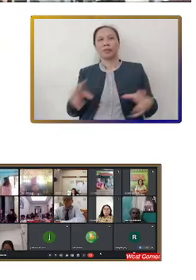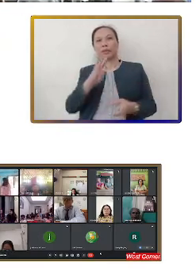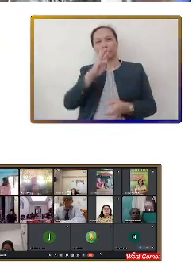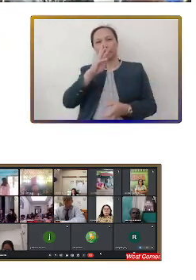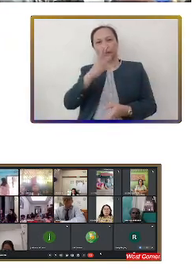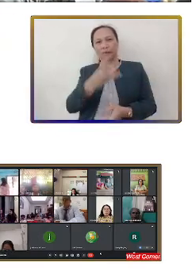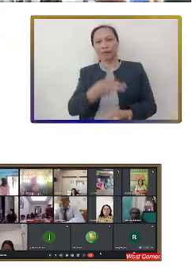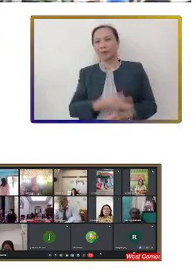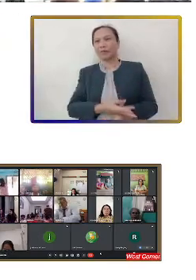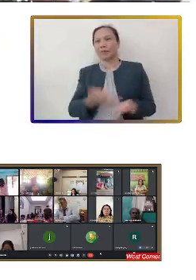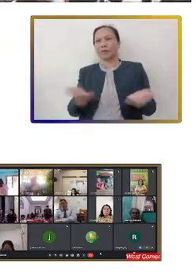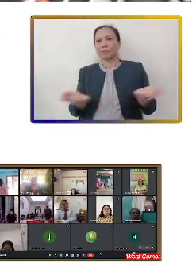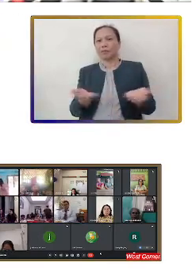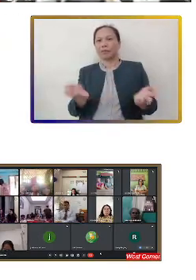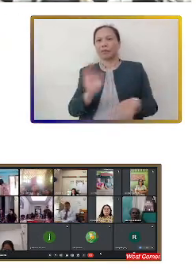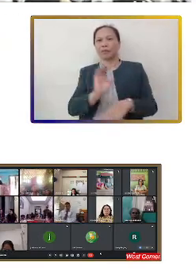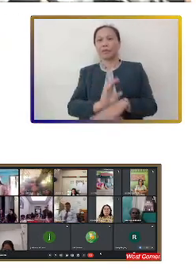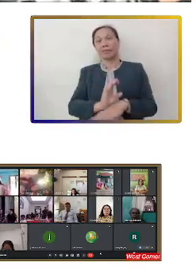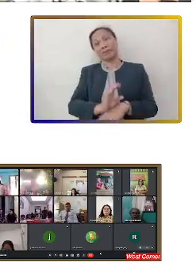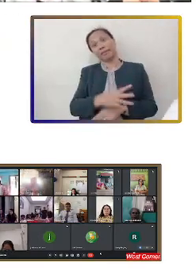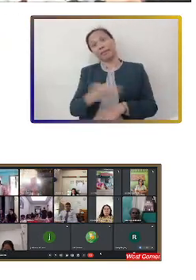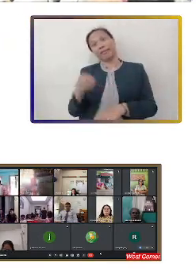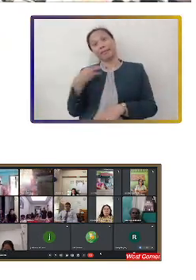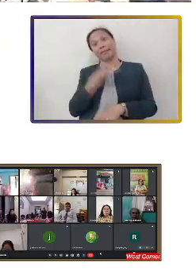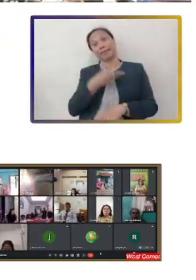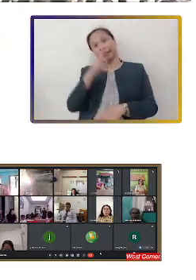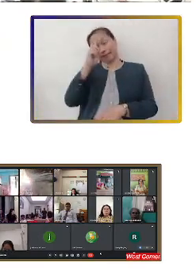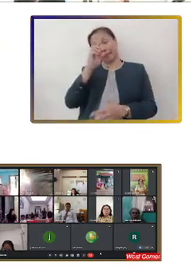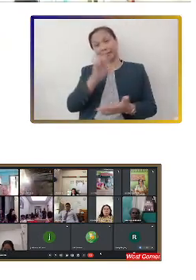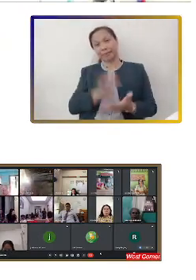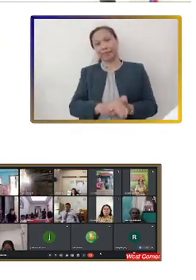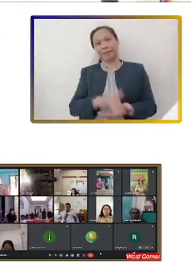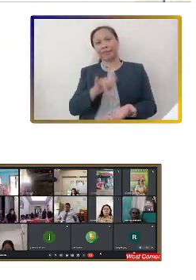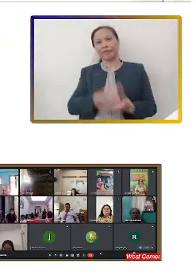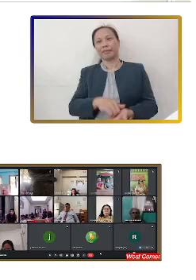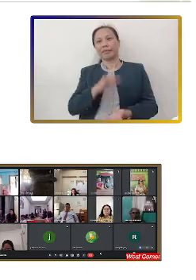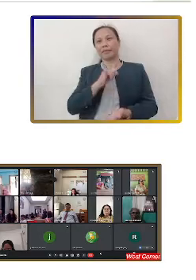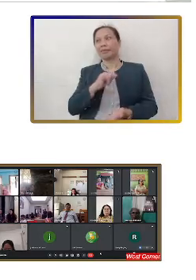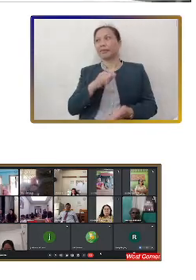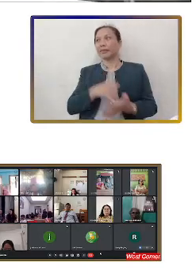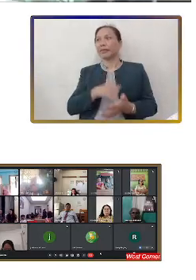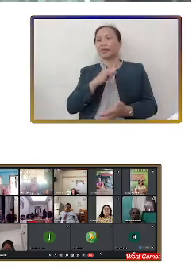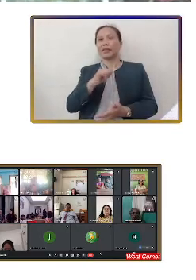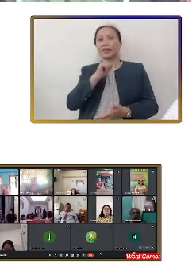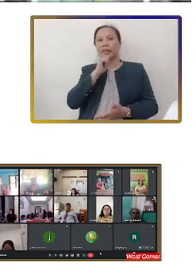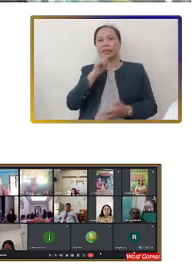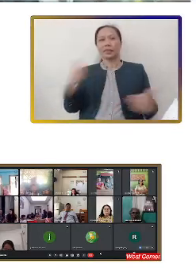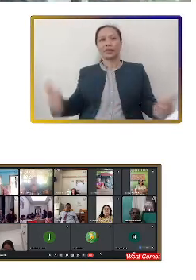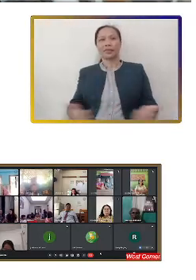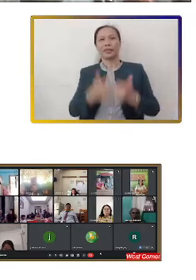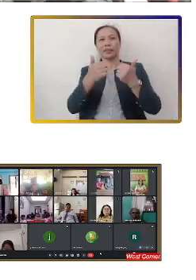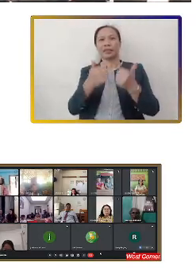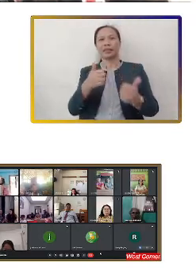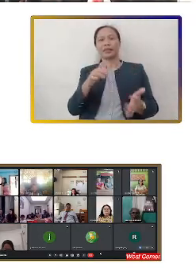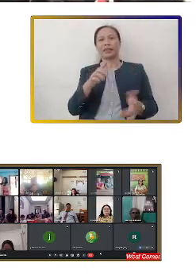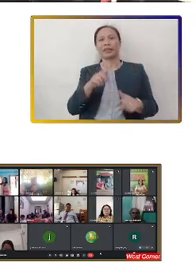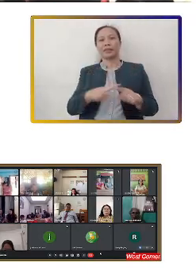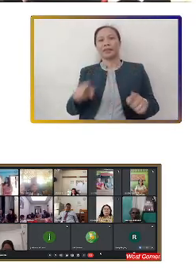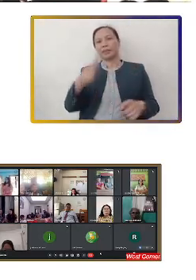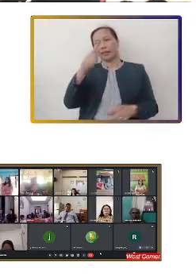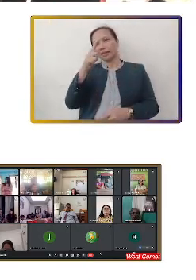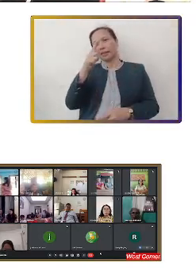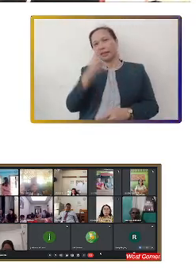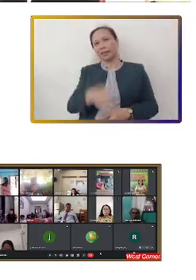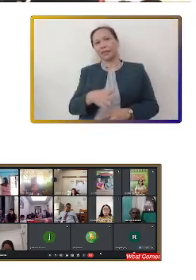simbahan. And we believe that this is not an accident, but this is God's plan for you to be with us this